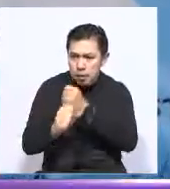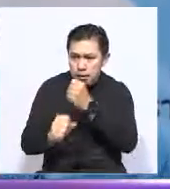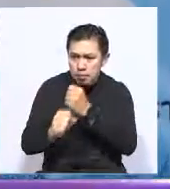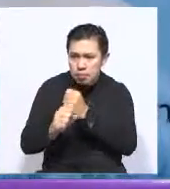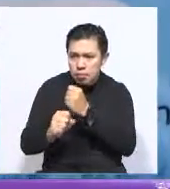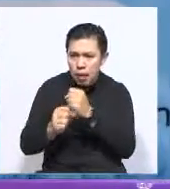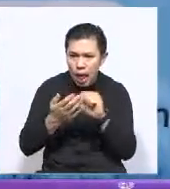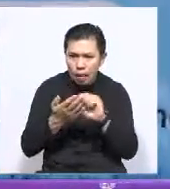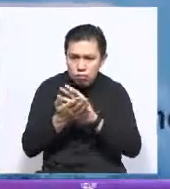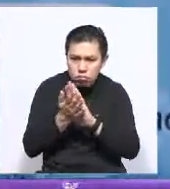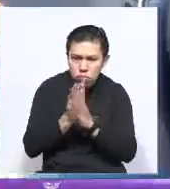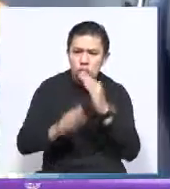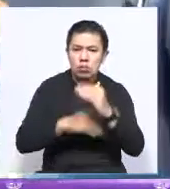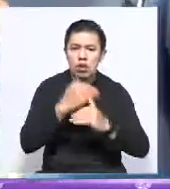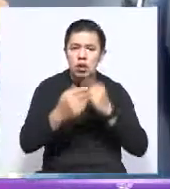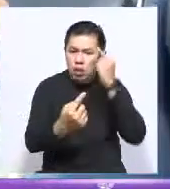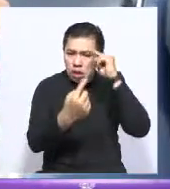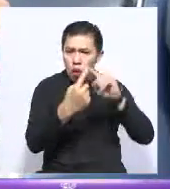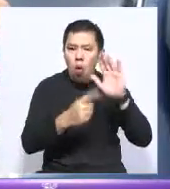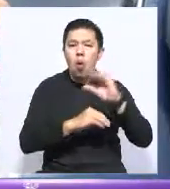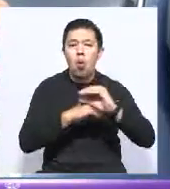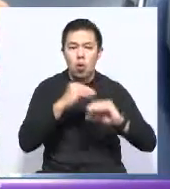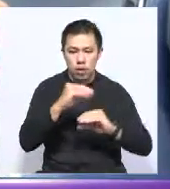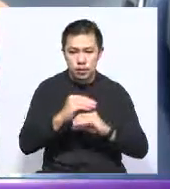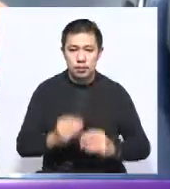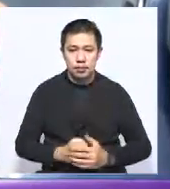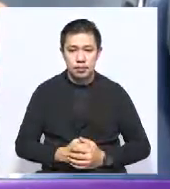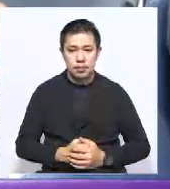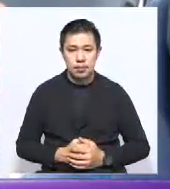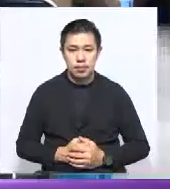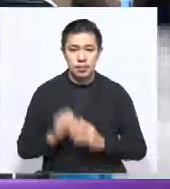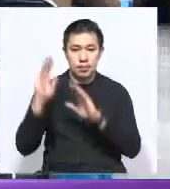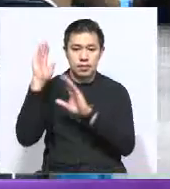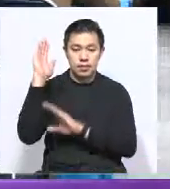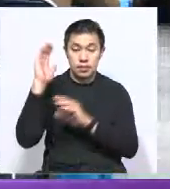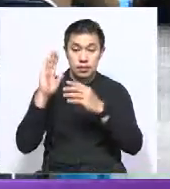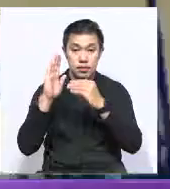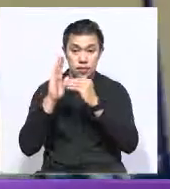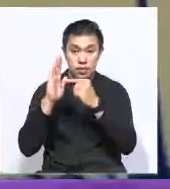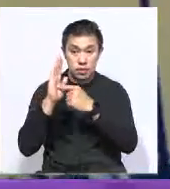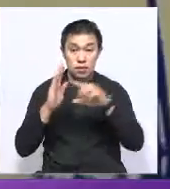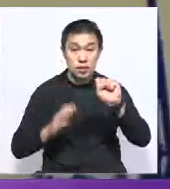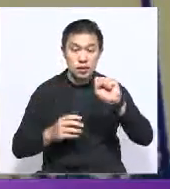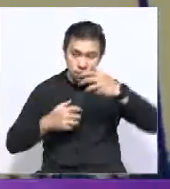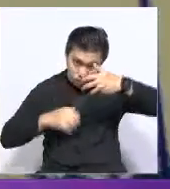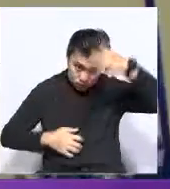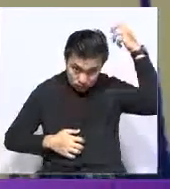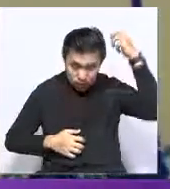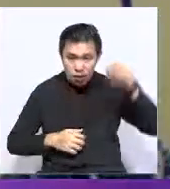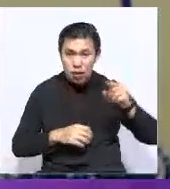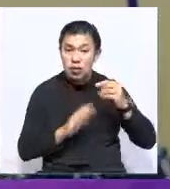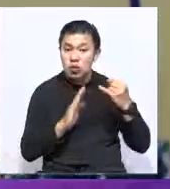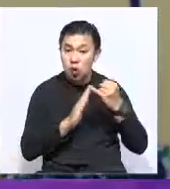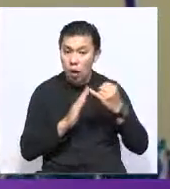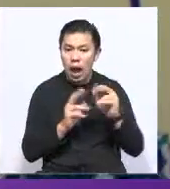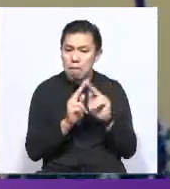ให้เกิดผลเป็นรูปธรรมตามวัตถุประสงค์ของโครงการที่จังหวัดสิงห์บุรีคณะกรรมการขับเคลื่อนการพัฒนาประเทศตามโครง